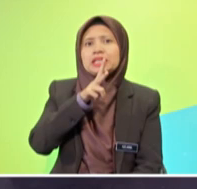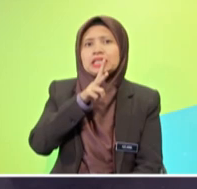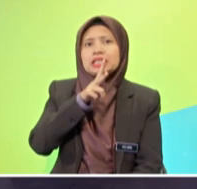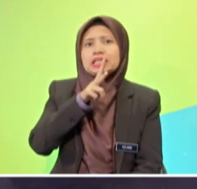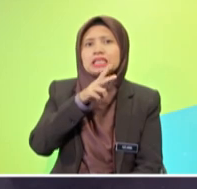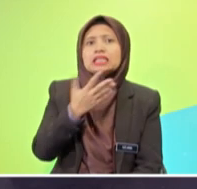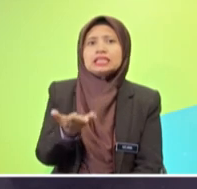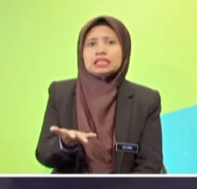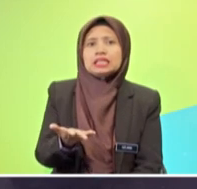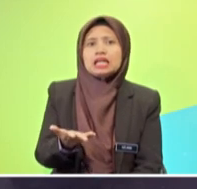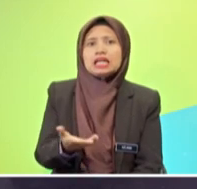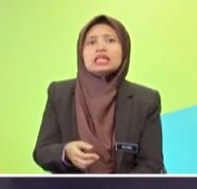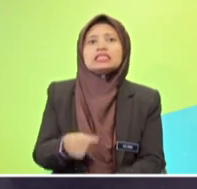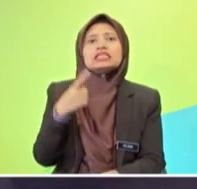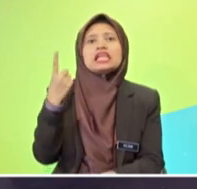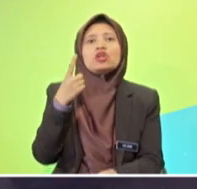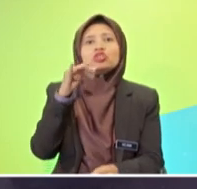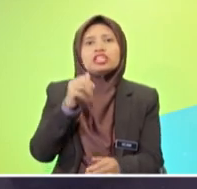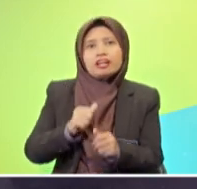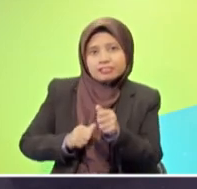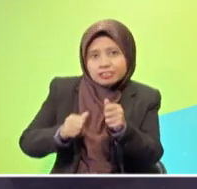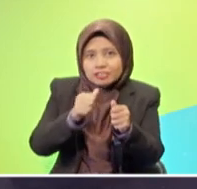yang mengejar itu seluruhnya